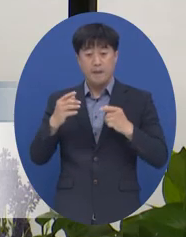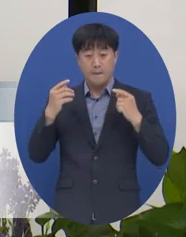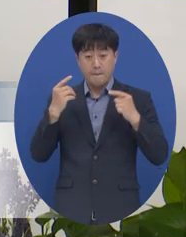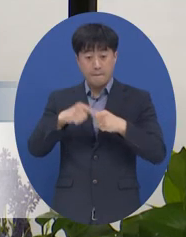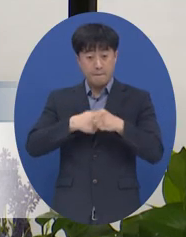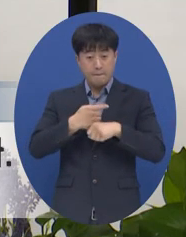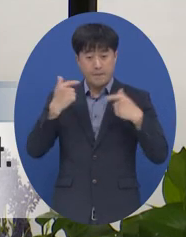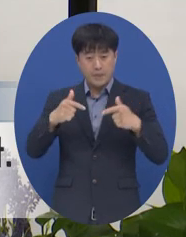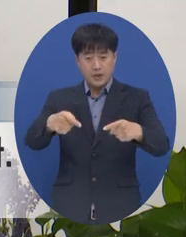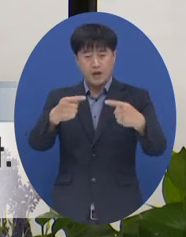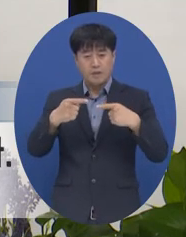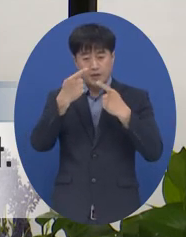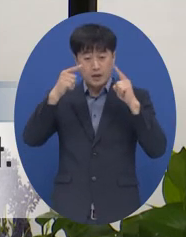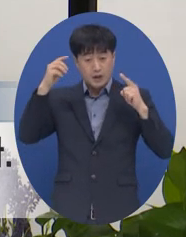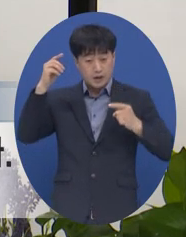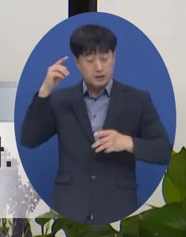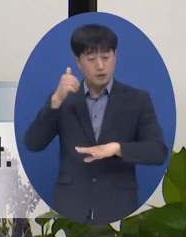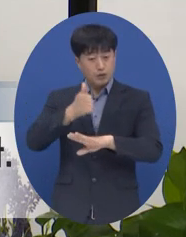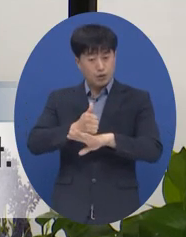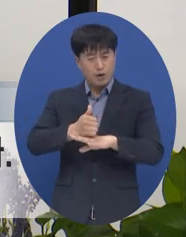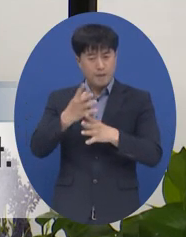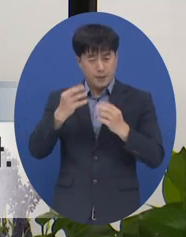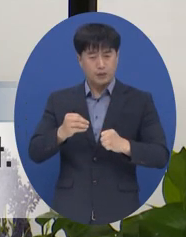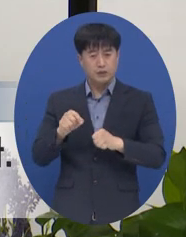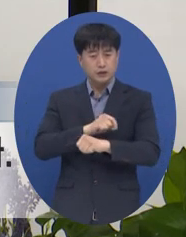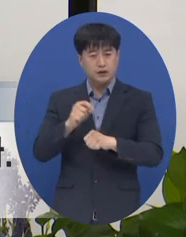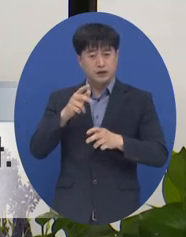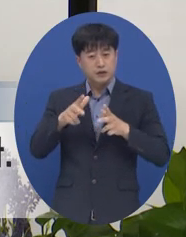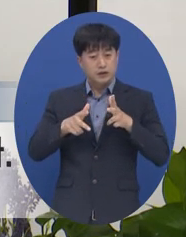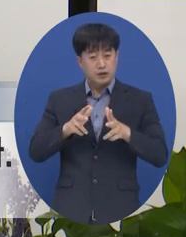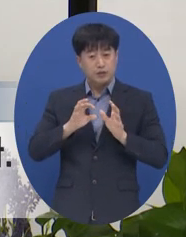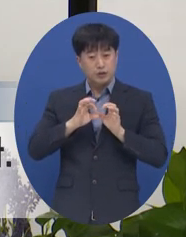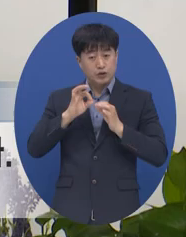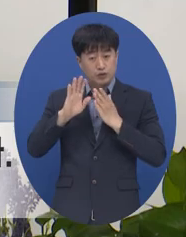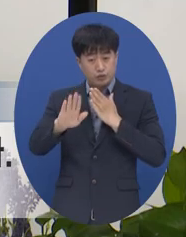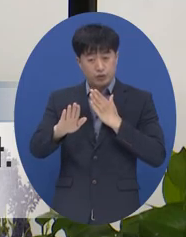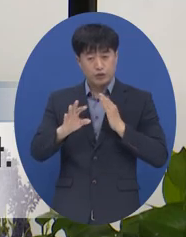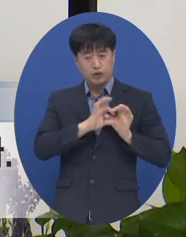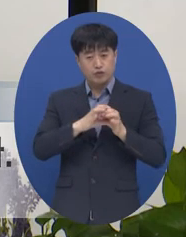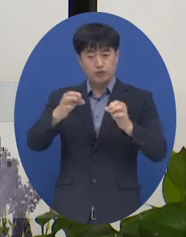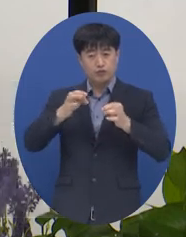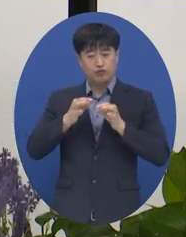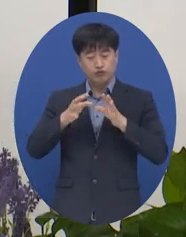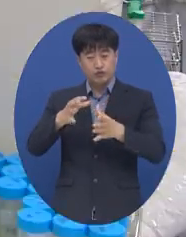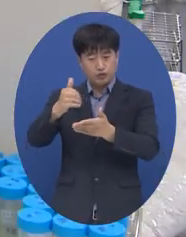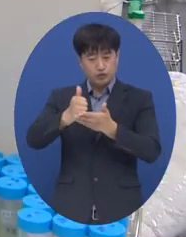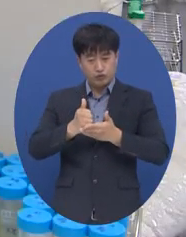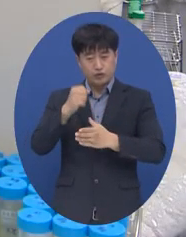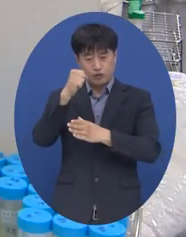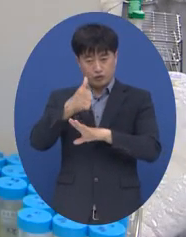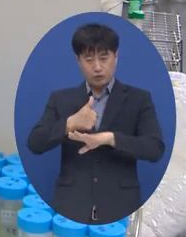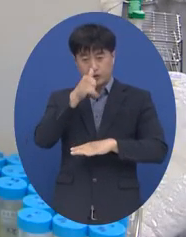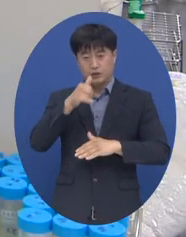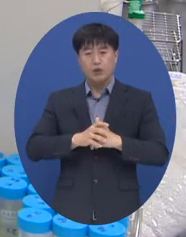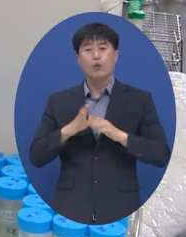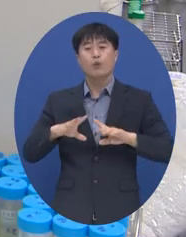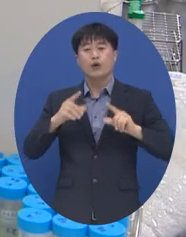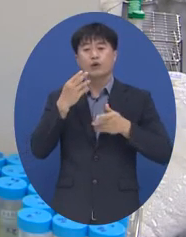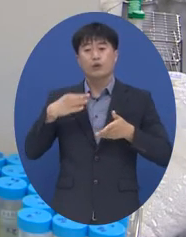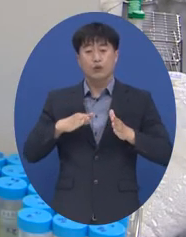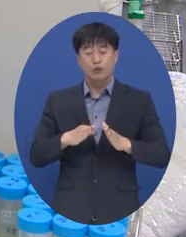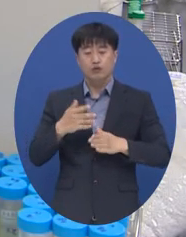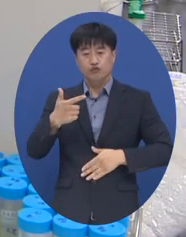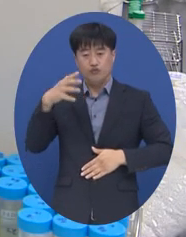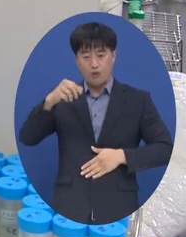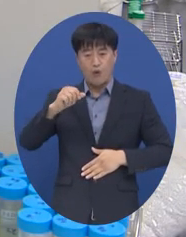내고 있고 그리고 특히 사업 지원 기간 후에도 지속적인 투자 유치 등의 성과를 내고 있습니다. 올해 경기도는